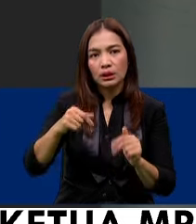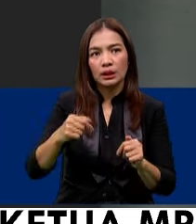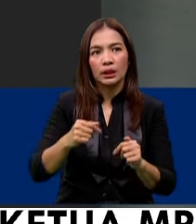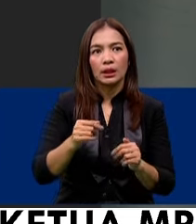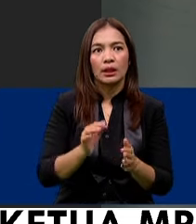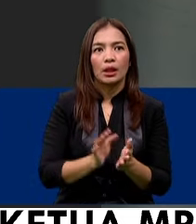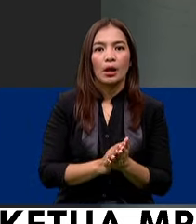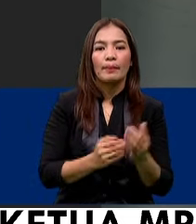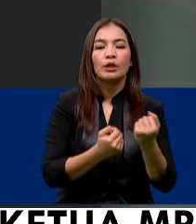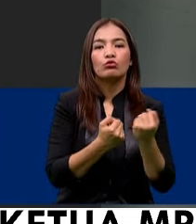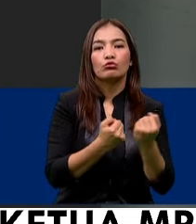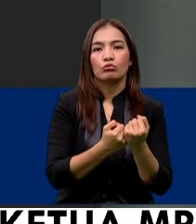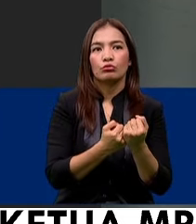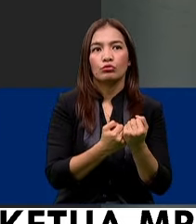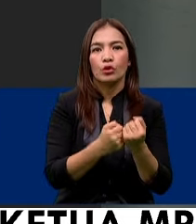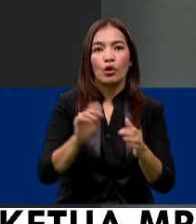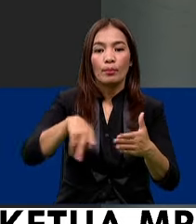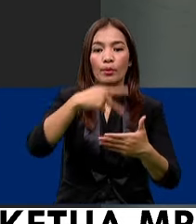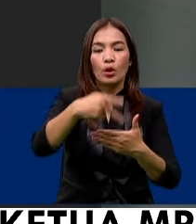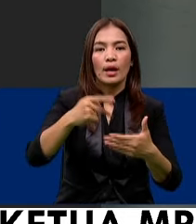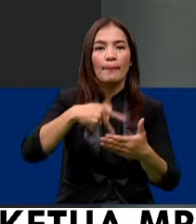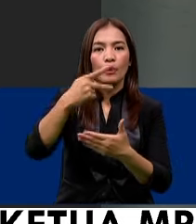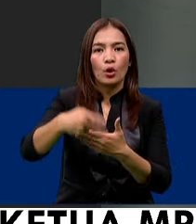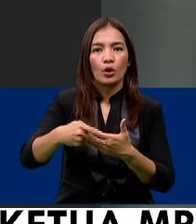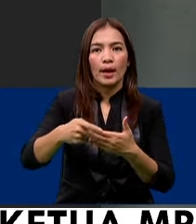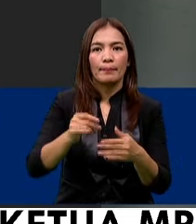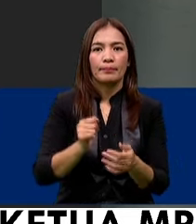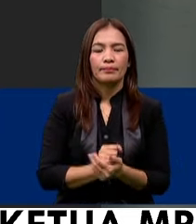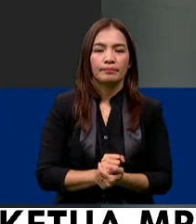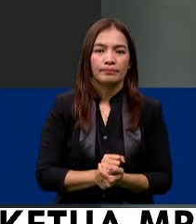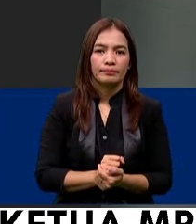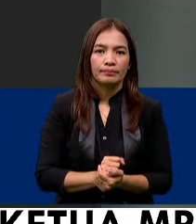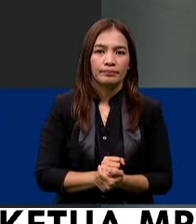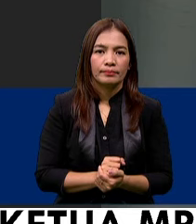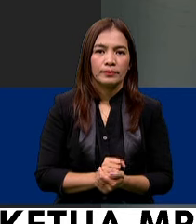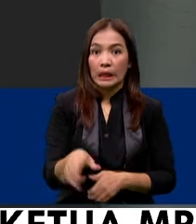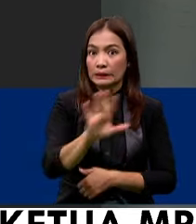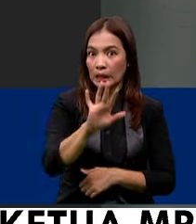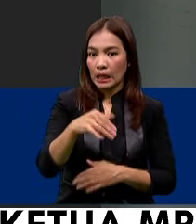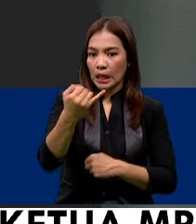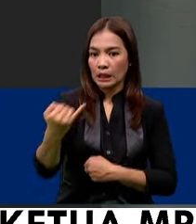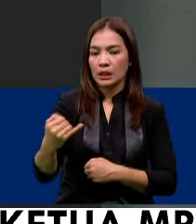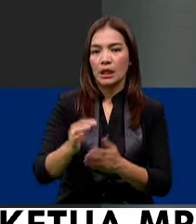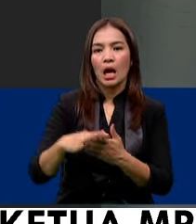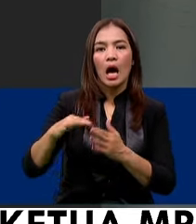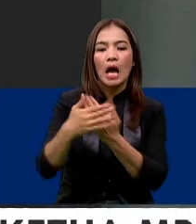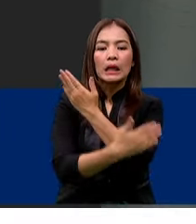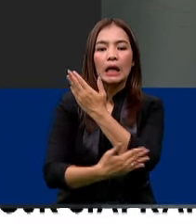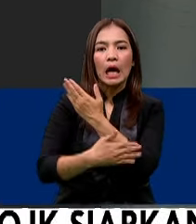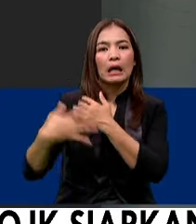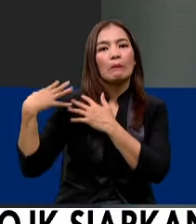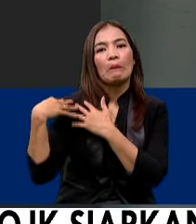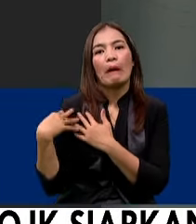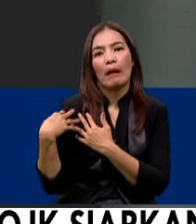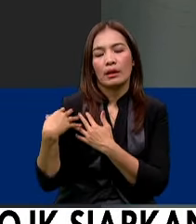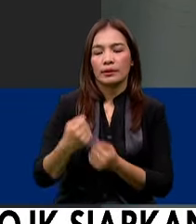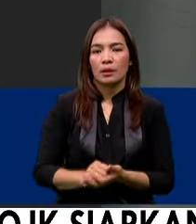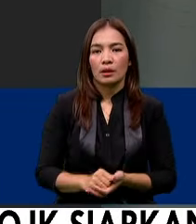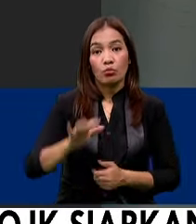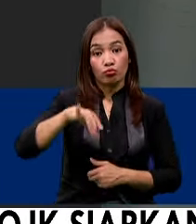kemudian mendukung Eh program-program populis tadi gitu kan Jangan sampai kemudian menjadi beban negara itu katanya kan ada sepertiga